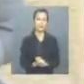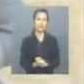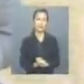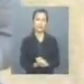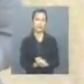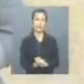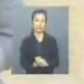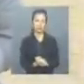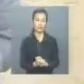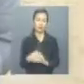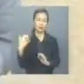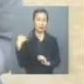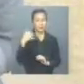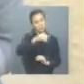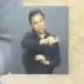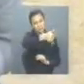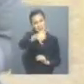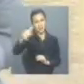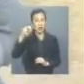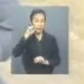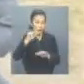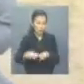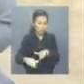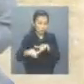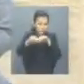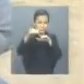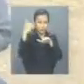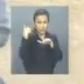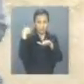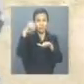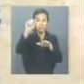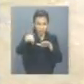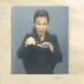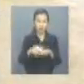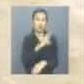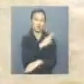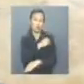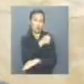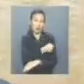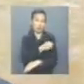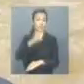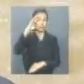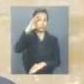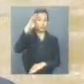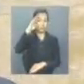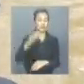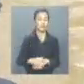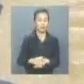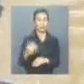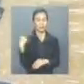ในบางจุดนะคะยังคงมีน้ำท่วมสูงอยู่ตรงนี้เองค่ะทำให้โรงพยาบาลตำรวจนะคะได้จัดหน่วยแพทย์เคลื่อน